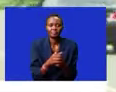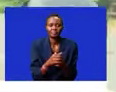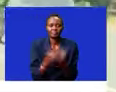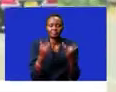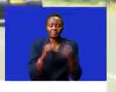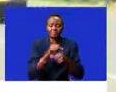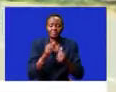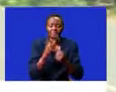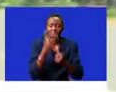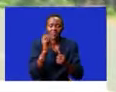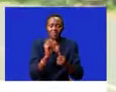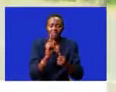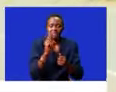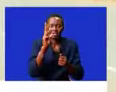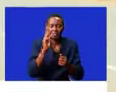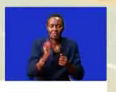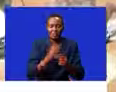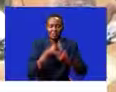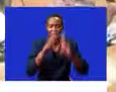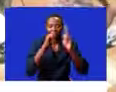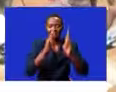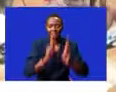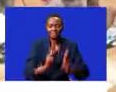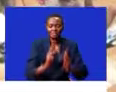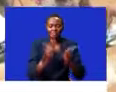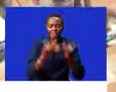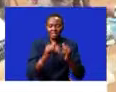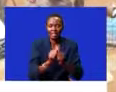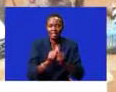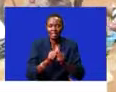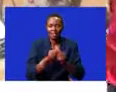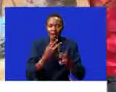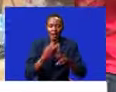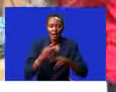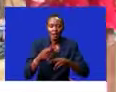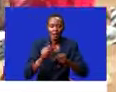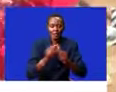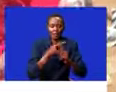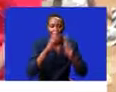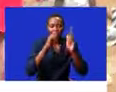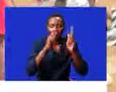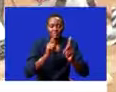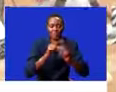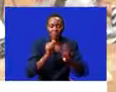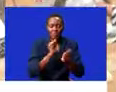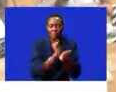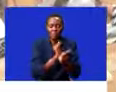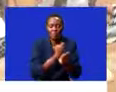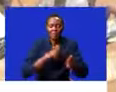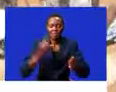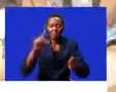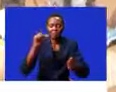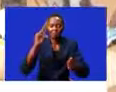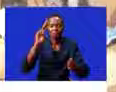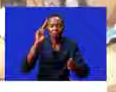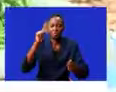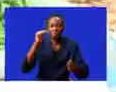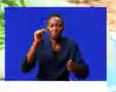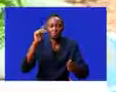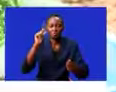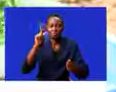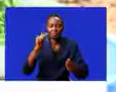madirom 20 kowuok e chuny boma ma Kisumu e akerkeke mar apaya maduong' mawuok Kisumu kochomo Bondo kod Luanda kotieno. En